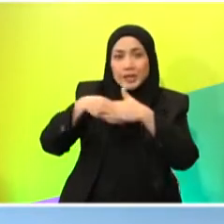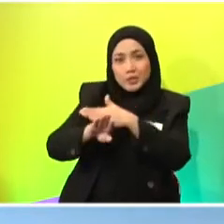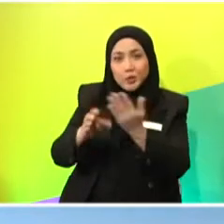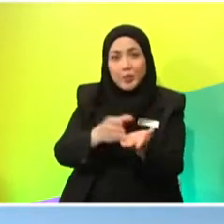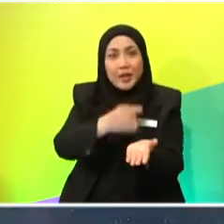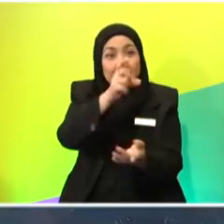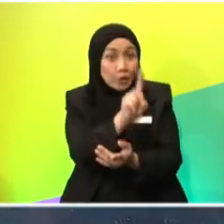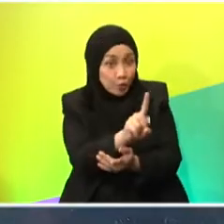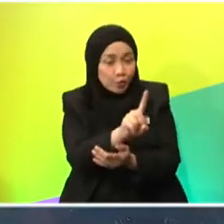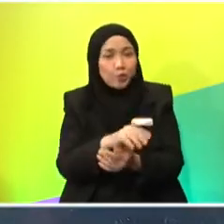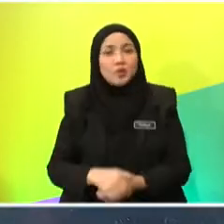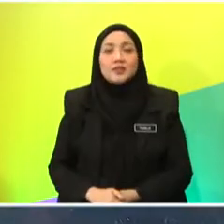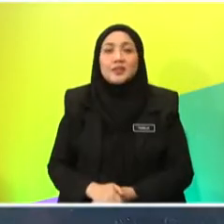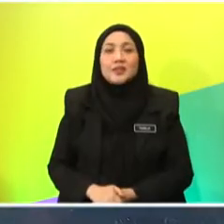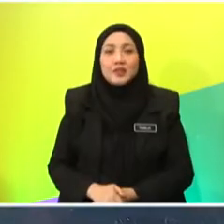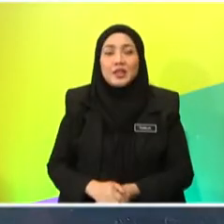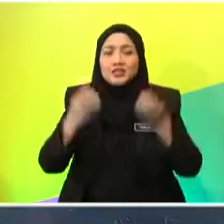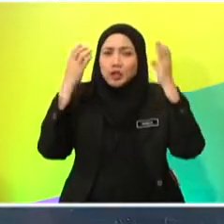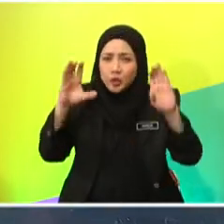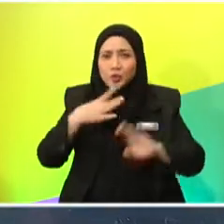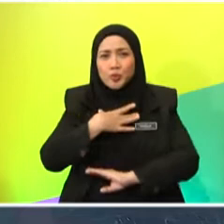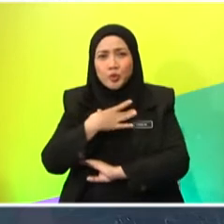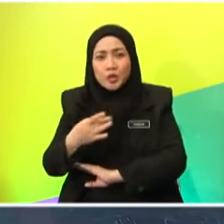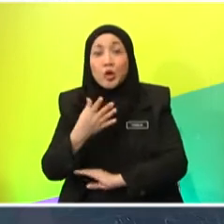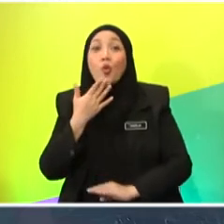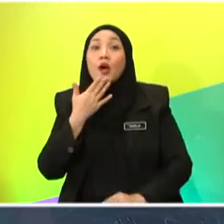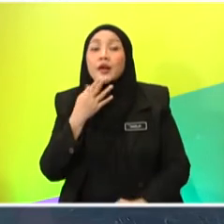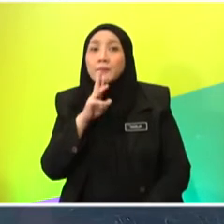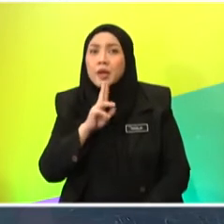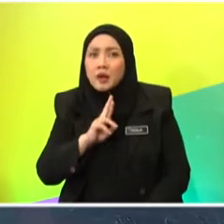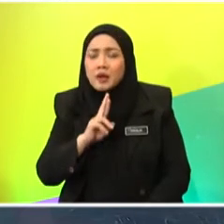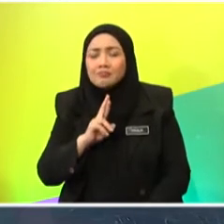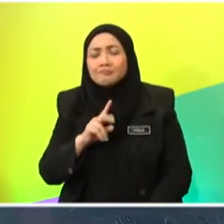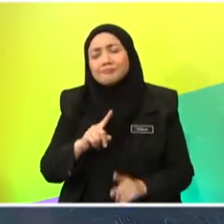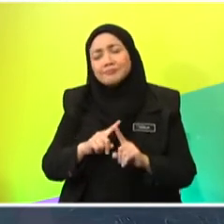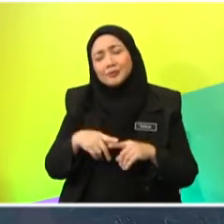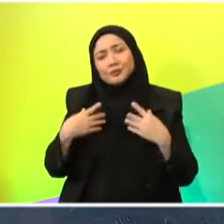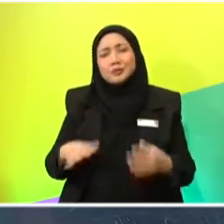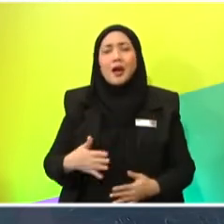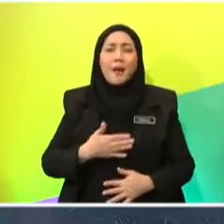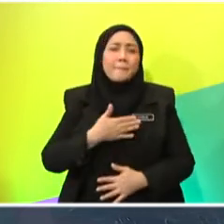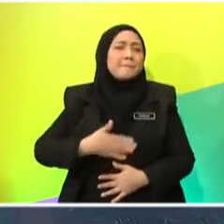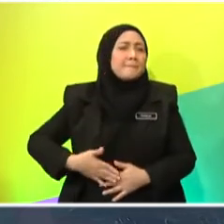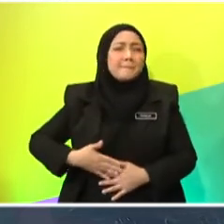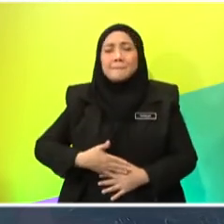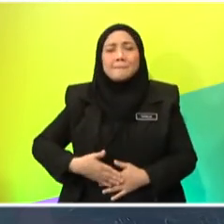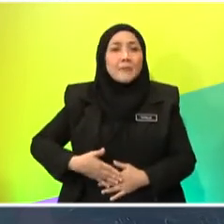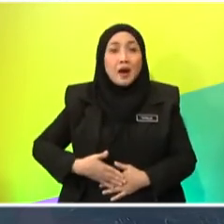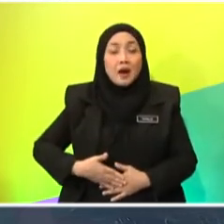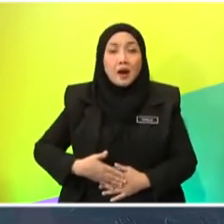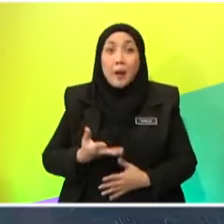Vego Vego suka warna merah lah si kupendam rasa macet lapor ke tembok warna merah tuh kayak gini